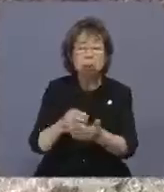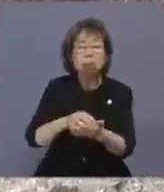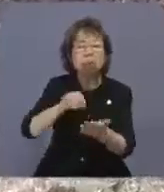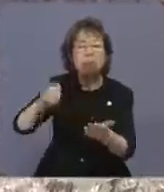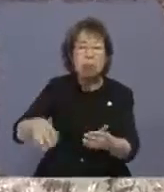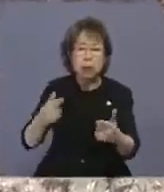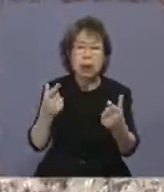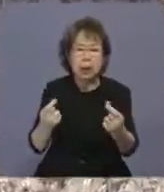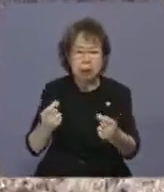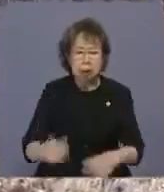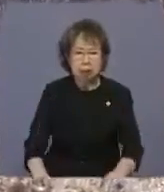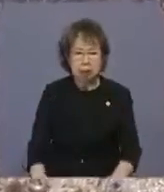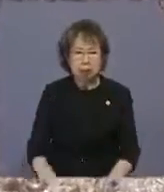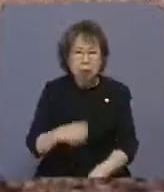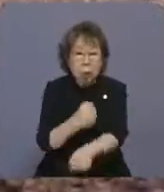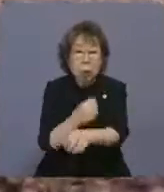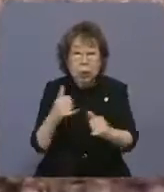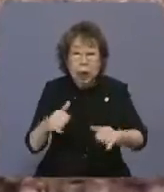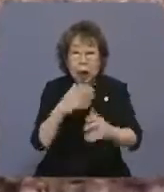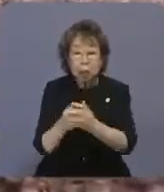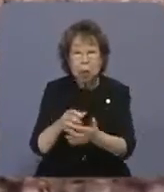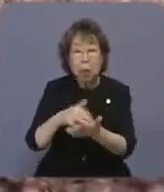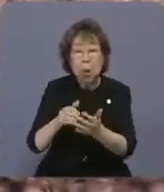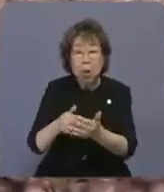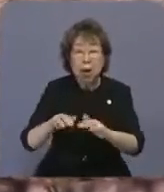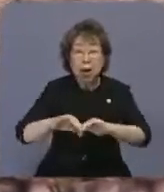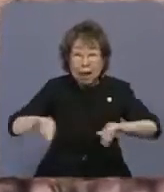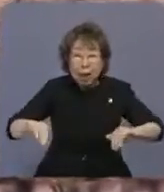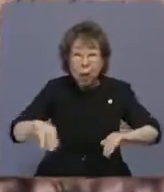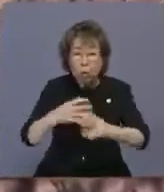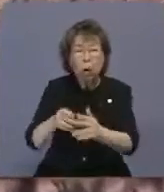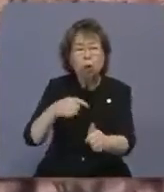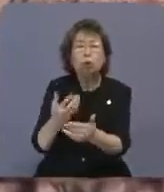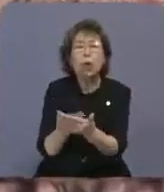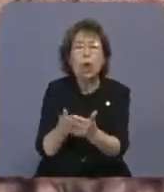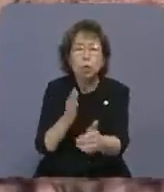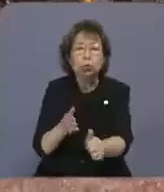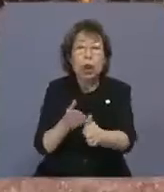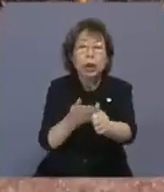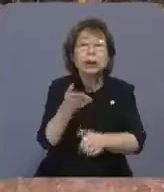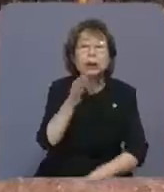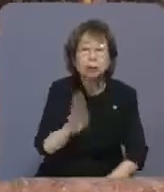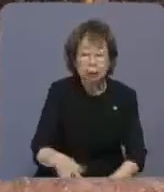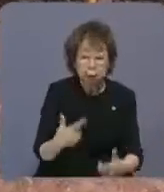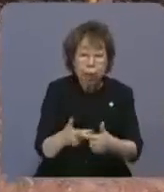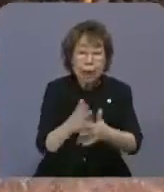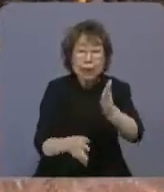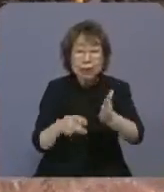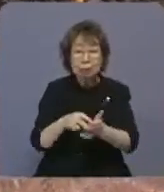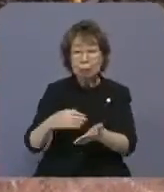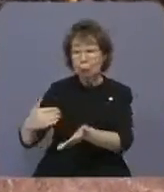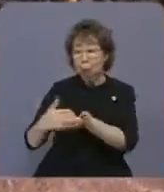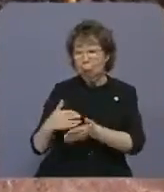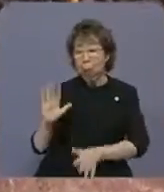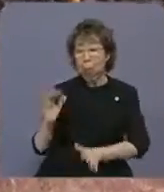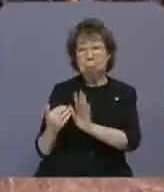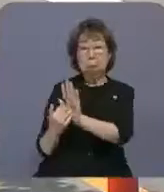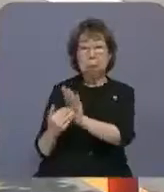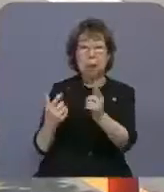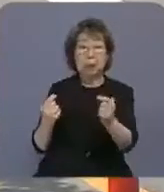한 겁니다. 노동자들이 인원을 나눠서라도 교육을 해달라고 요청했지만 부산시는 받아들이지